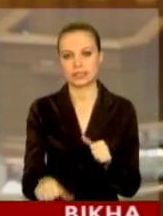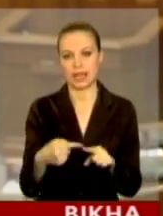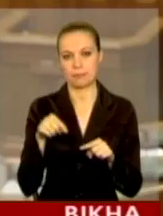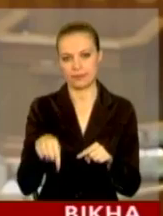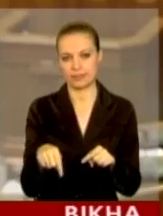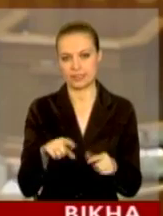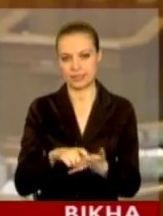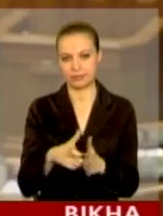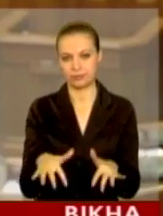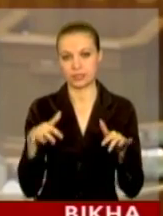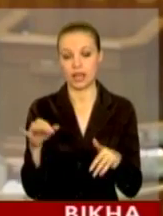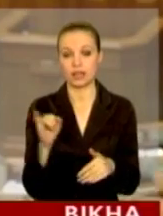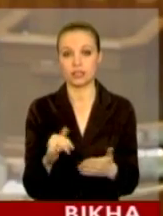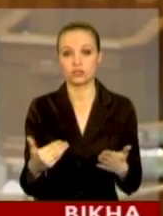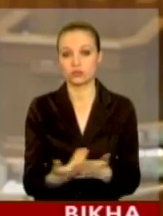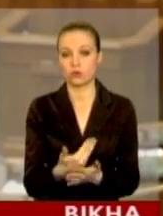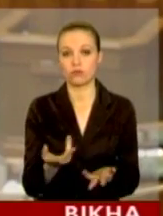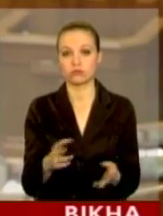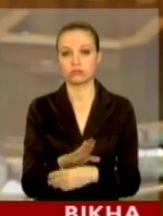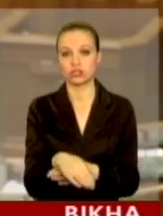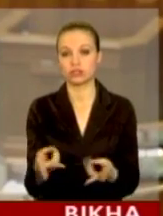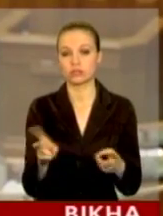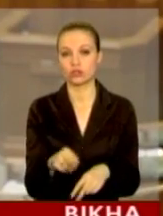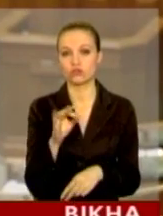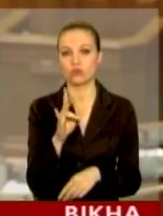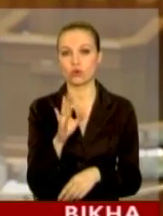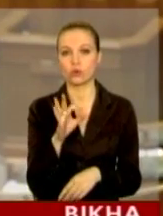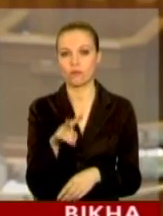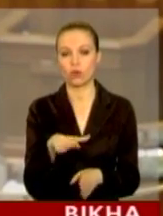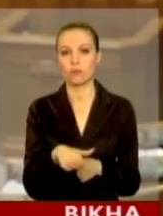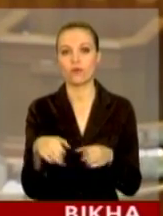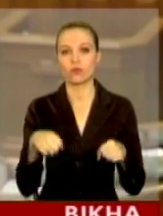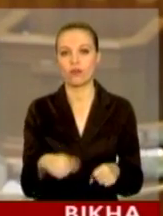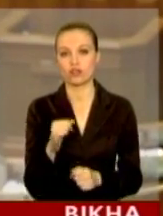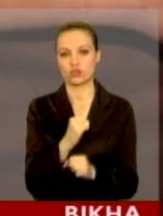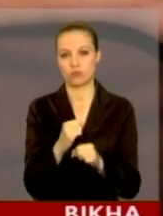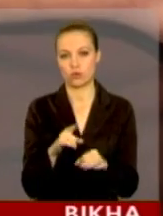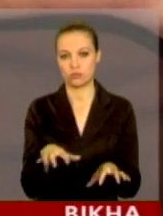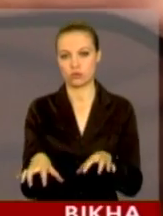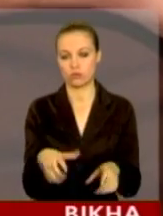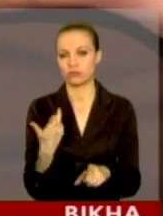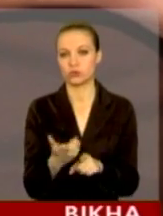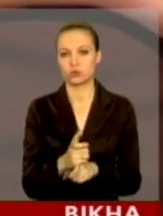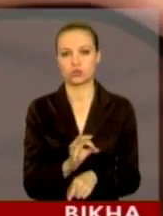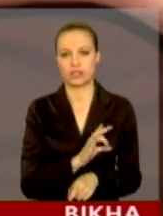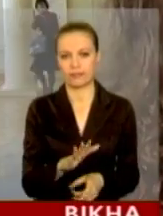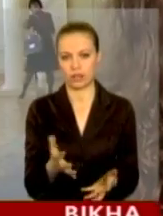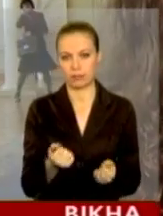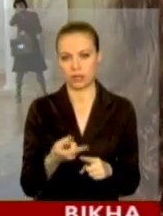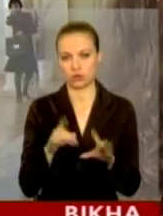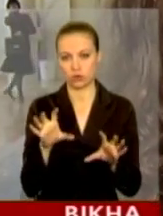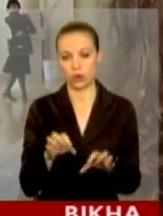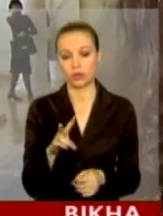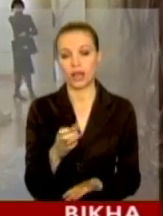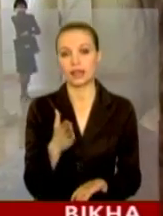цій залі і знову ні з чим залишилася Тетяна Чорновол у повноваження в боротьбі з корупцією дуже невигідно прийняття цього закону